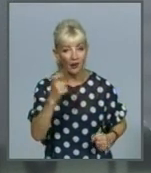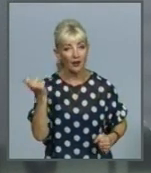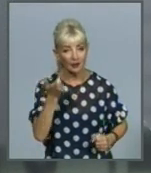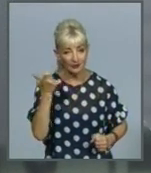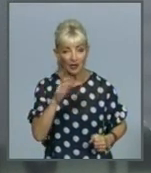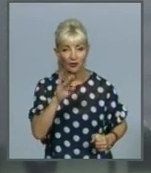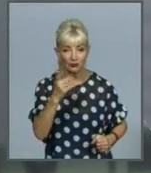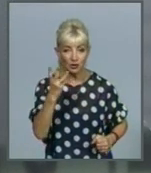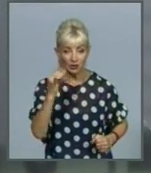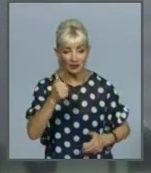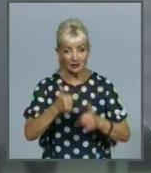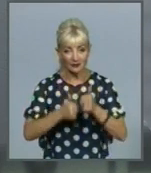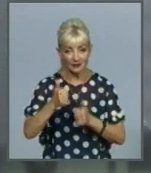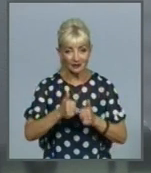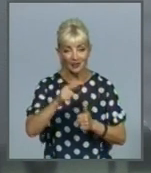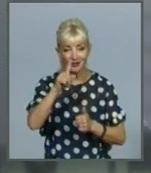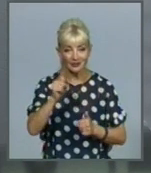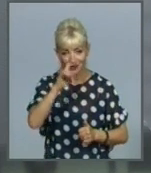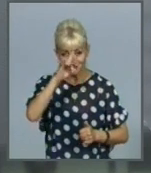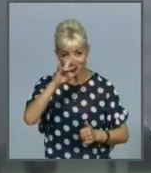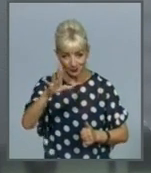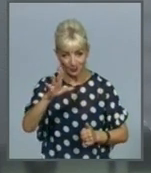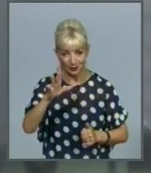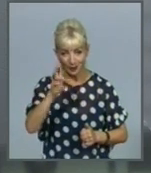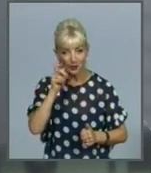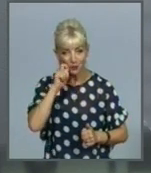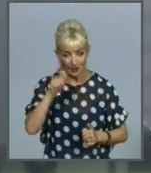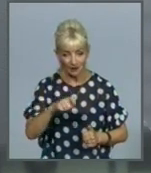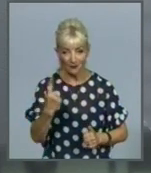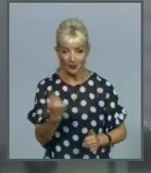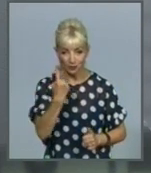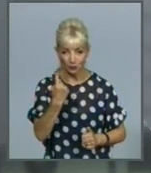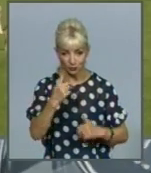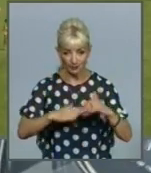Мария Вышкина сразится за титул чемпионки страны в одиночной категории.